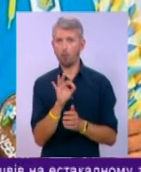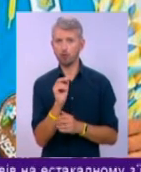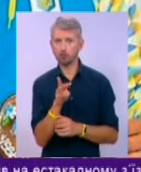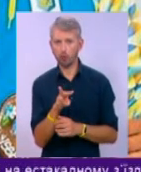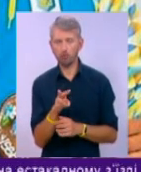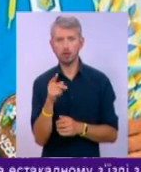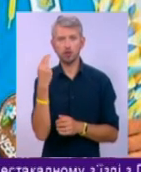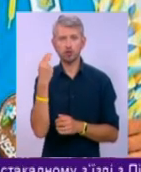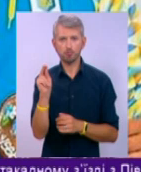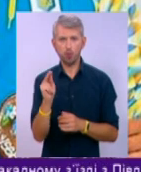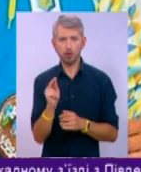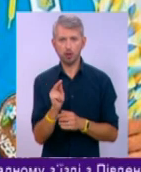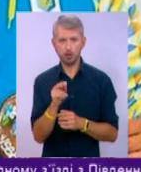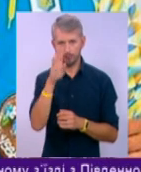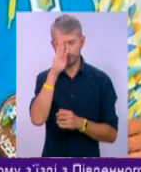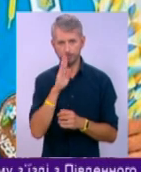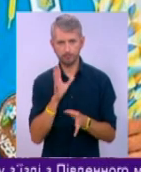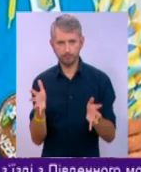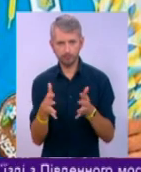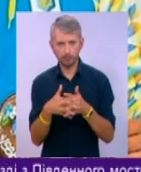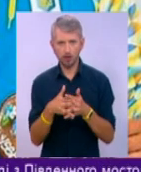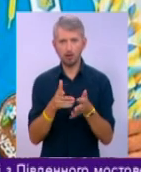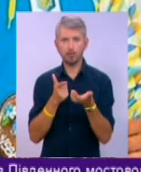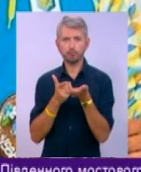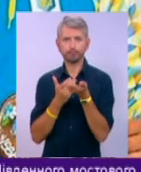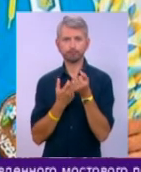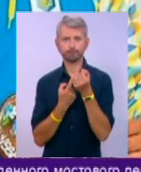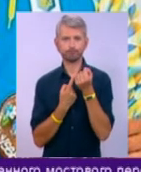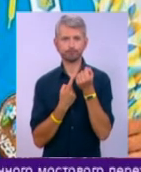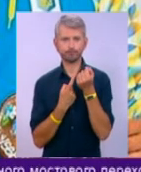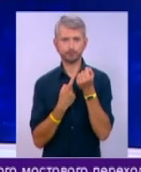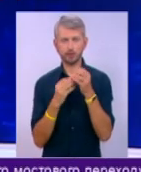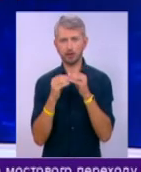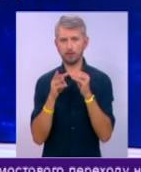стала чемпіонкою міксту в стрільбі з пневматичного пістолета з 10 метрів.